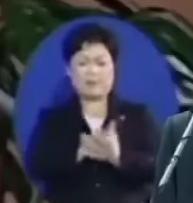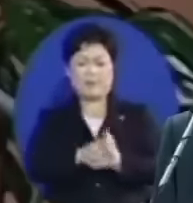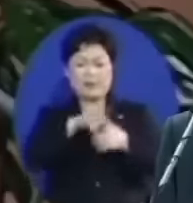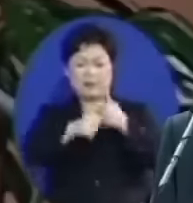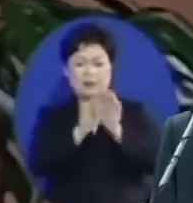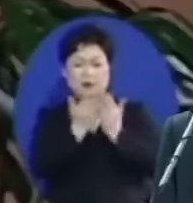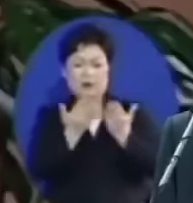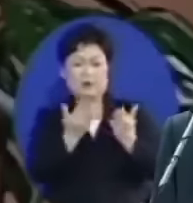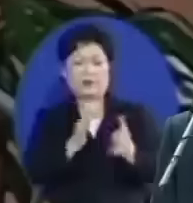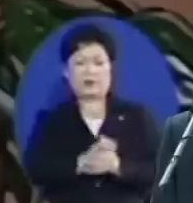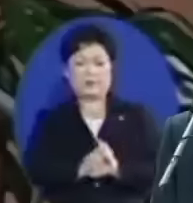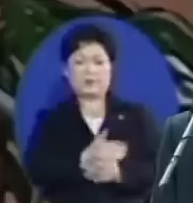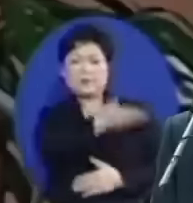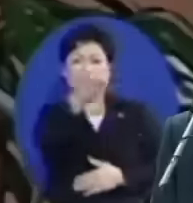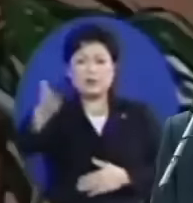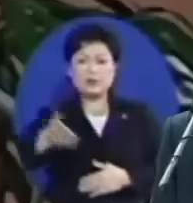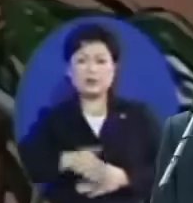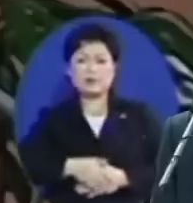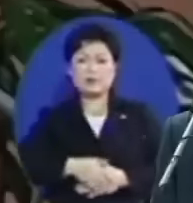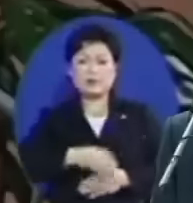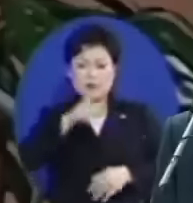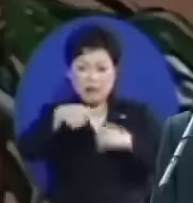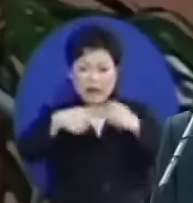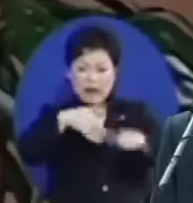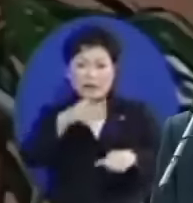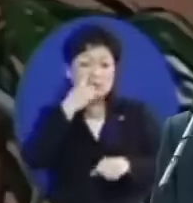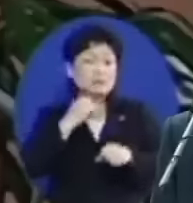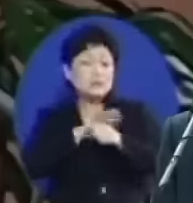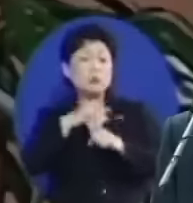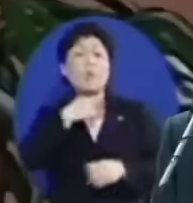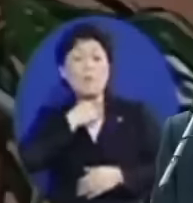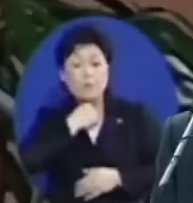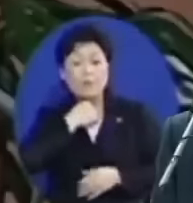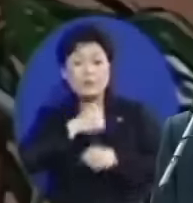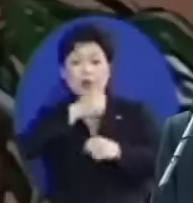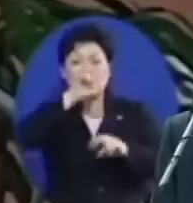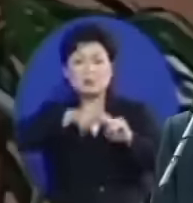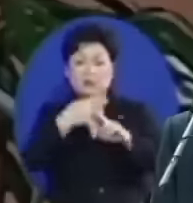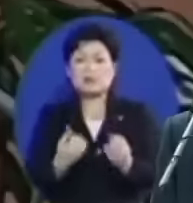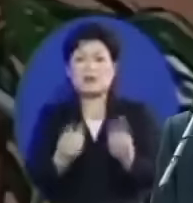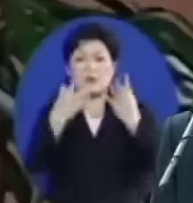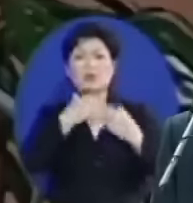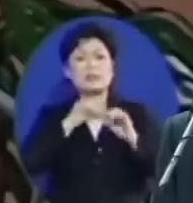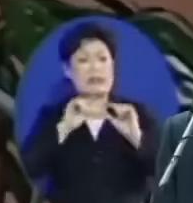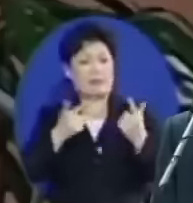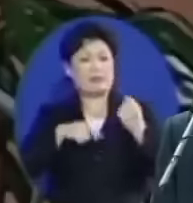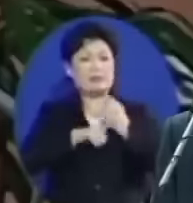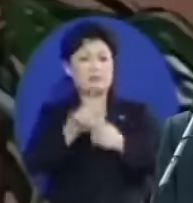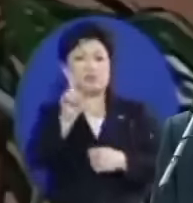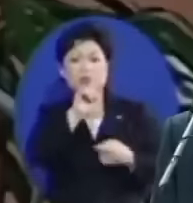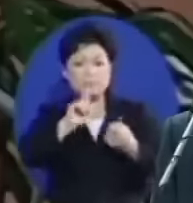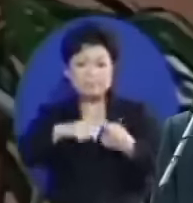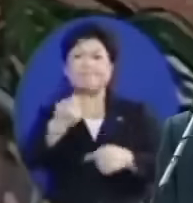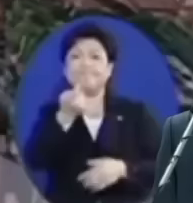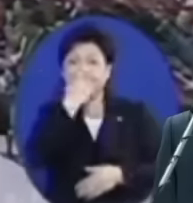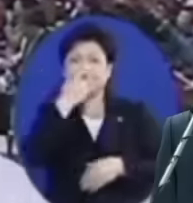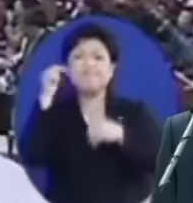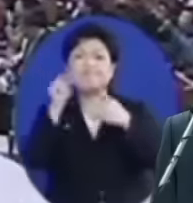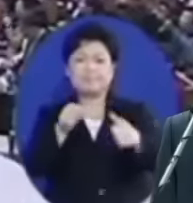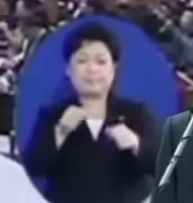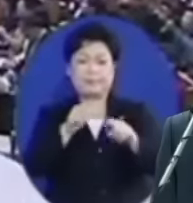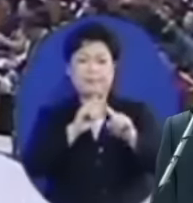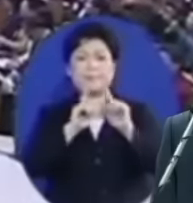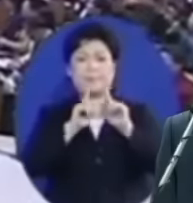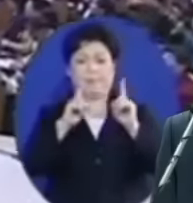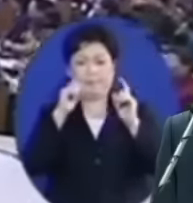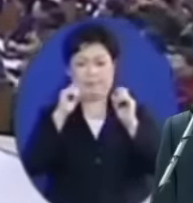성경에 너희는 가서 내가 긍휼을 원하고 제사를 원하지 아니하냐라 하신 뜻이 무엇인지 배우라 그렇게